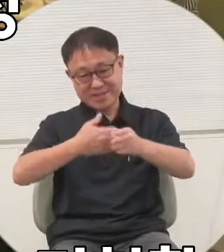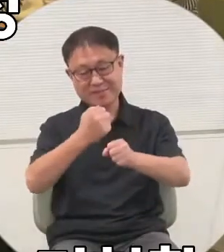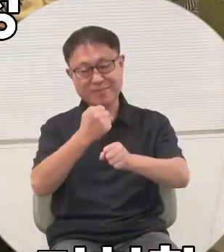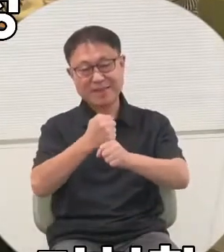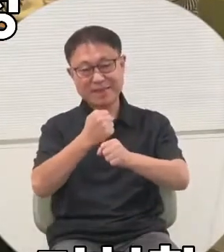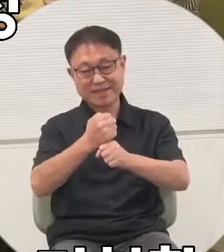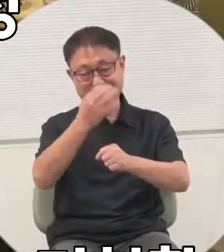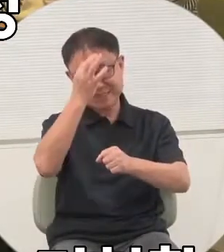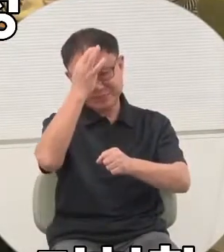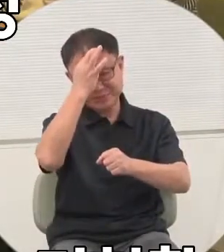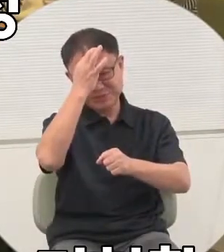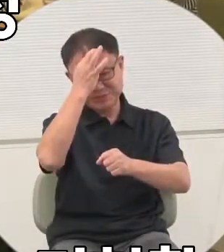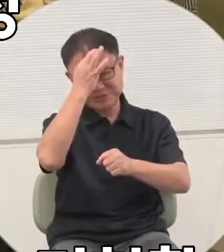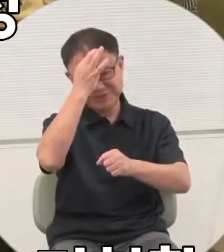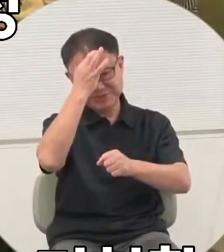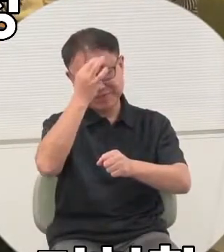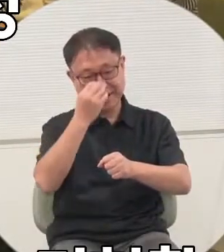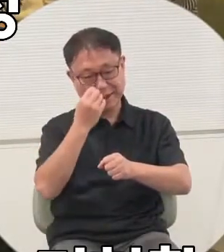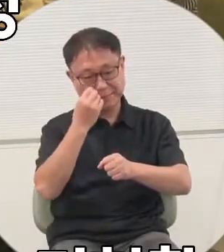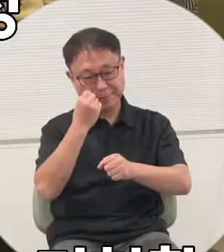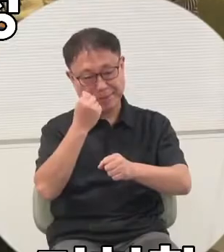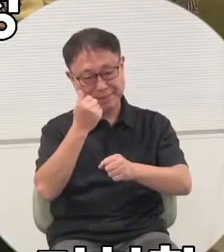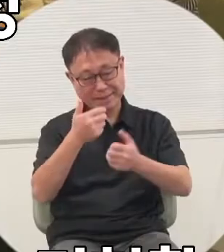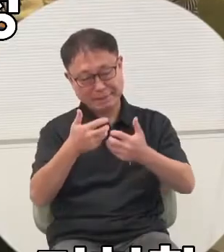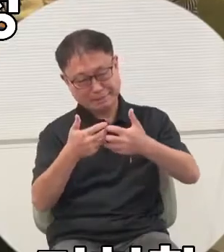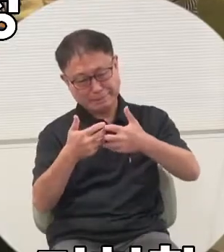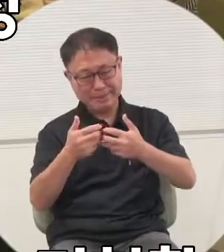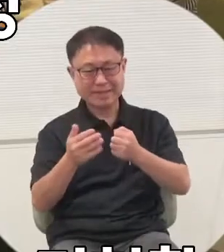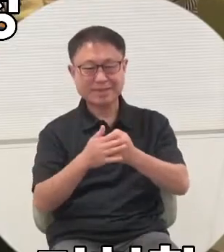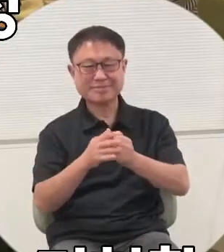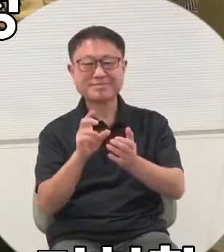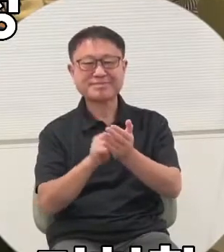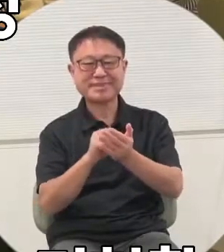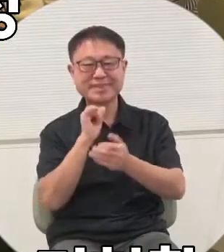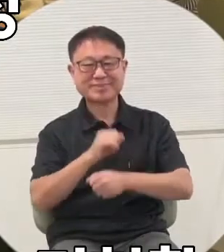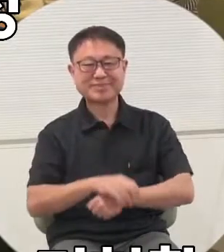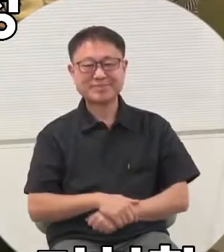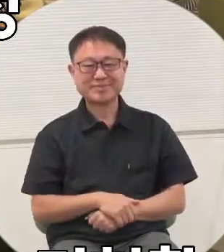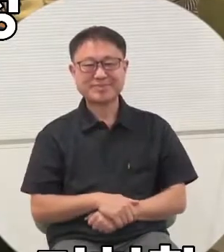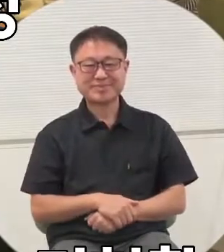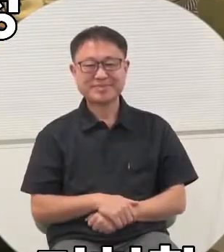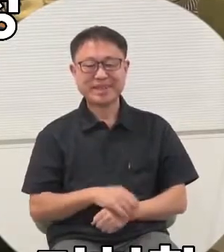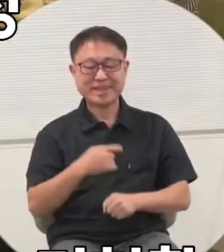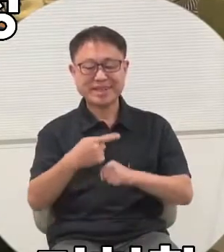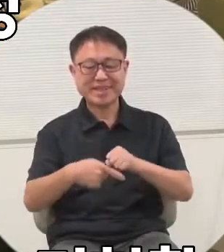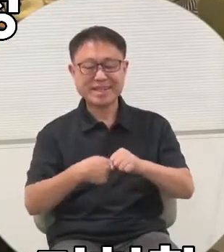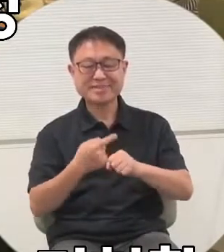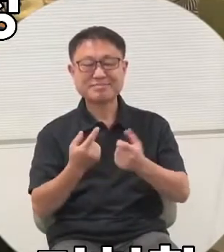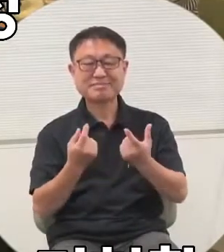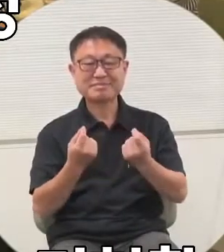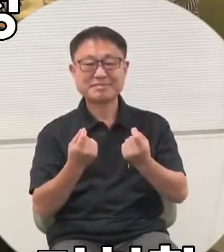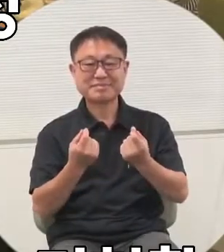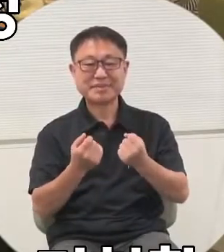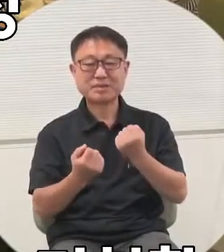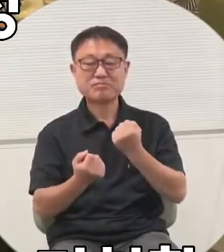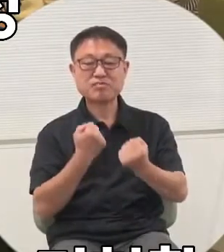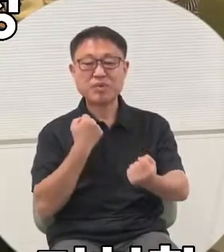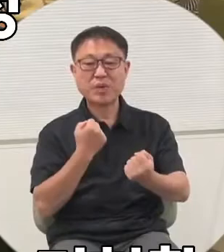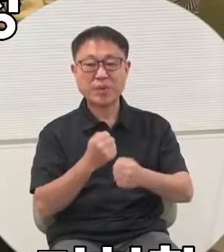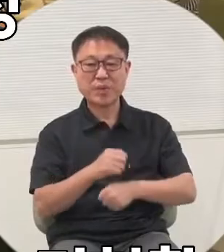그런 기술이 원활하지 못해서 오는 고통도 있고 좀 그랬던 것 같아요. 금년 한 해는. 근데 그럼에도 불구하고